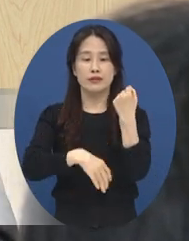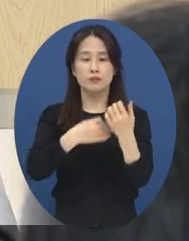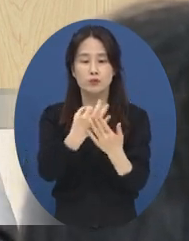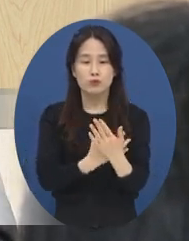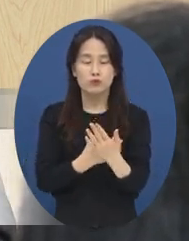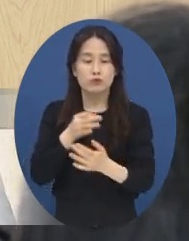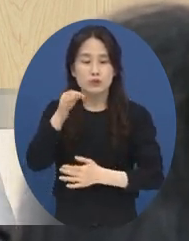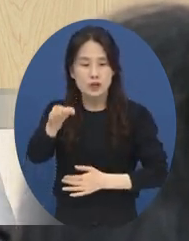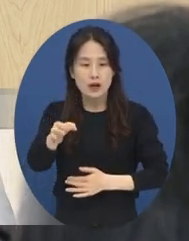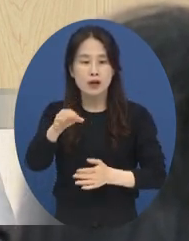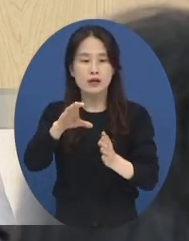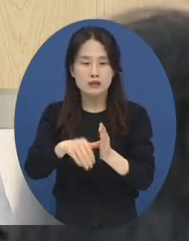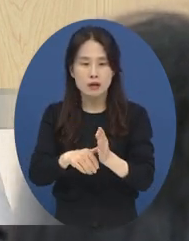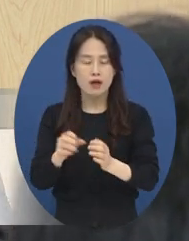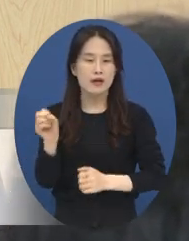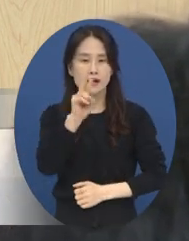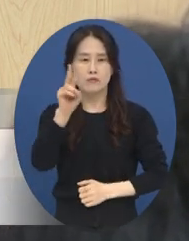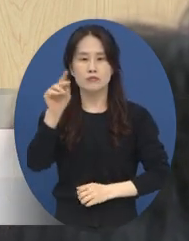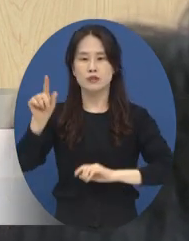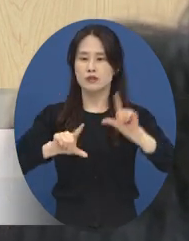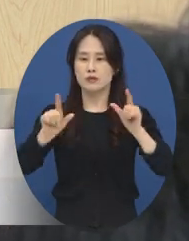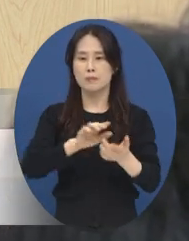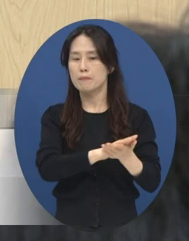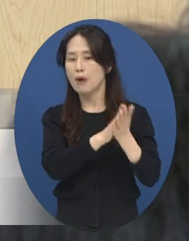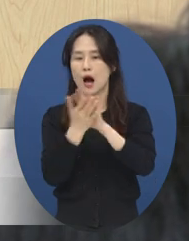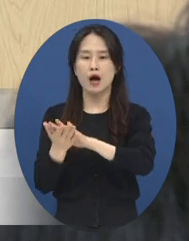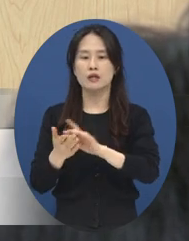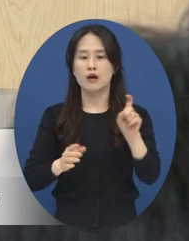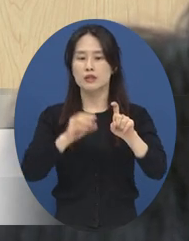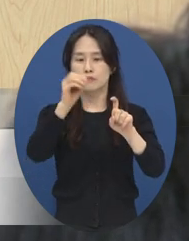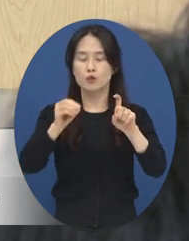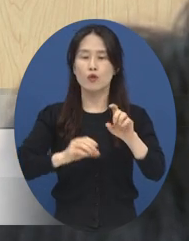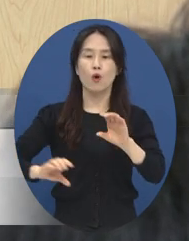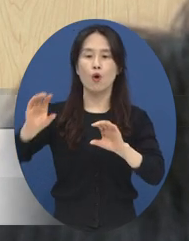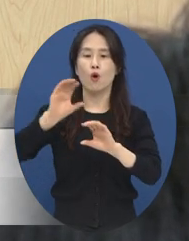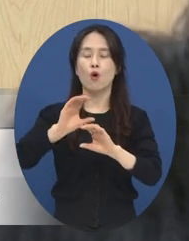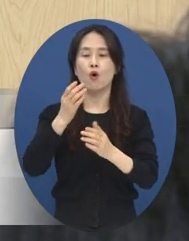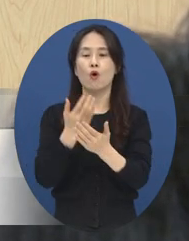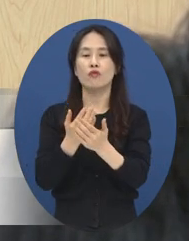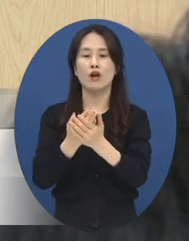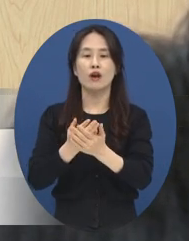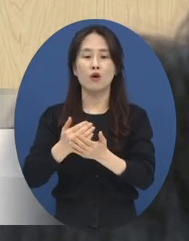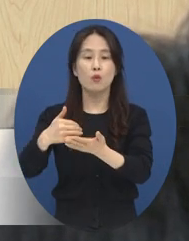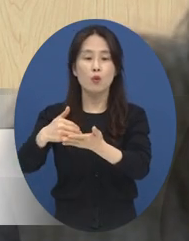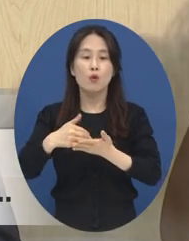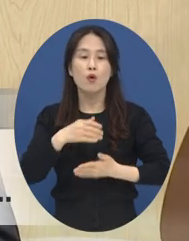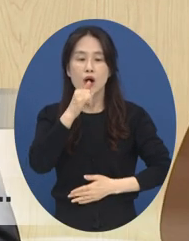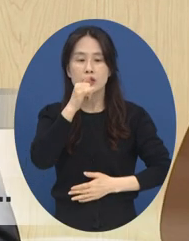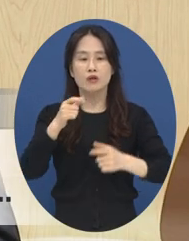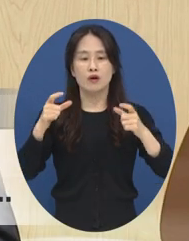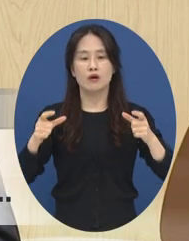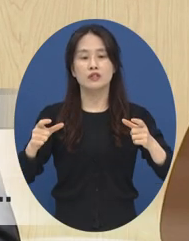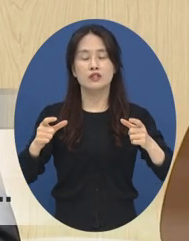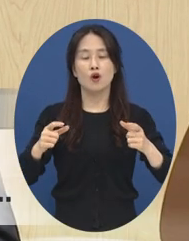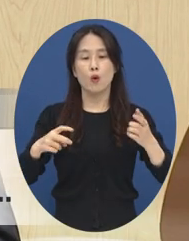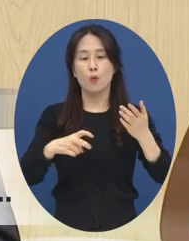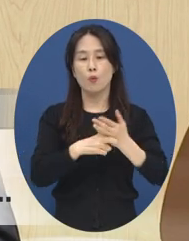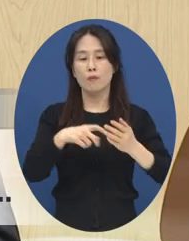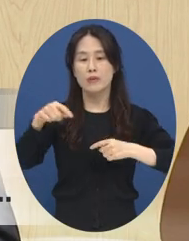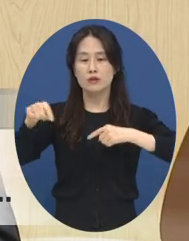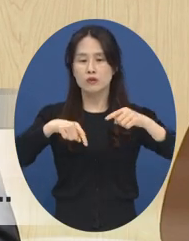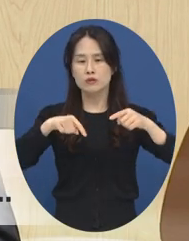재난기본소득을 결제하려고 하면 갑자기 태도가 돌변해가지고 10%를 더 내야 된다라고 한다든지 지역화폐